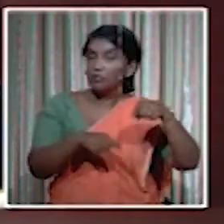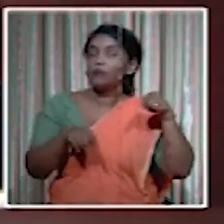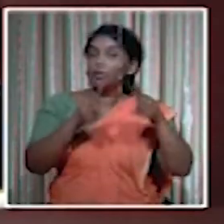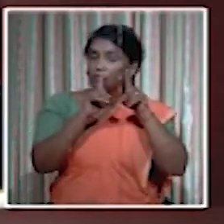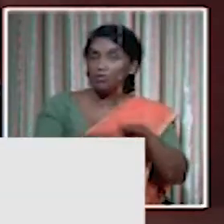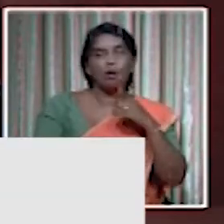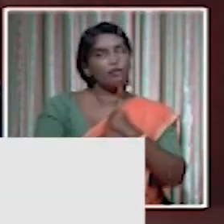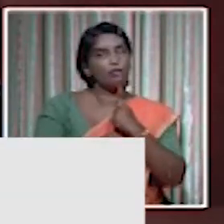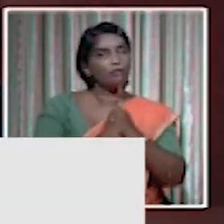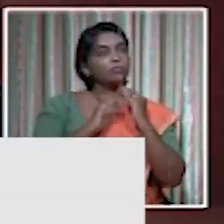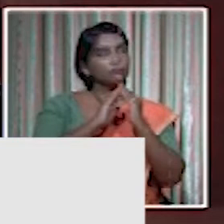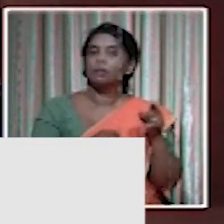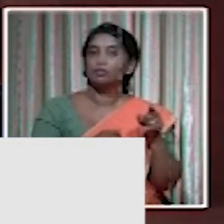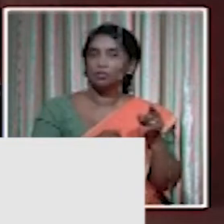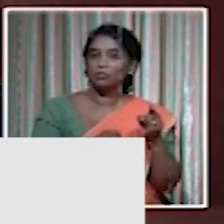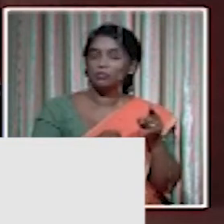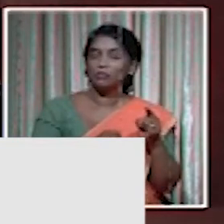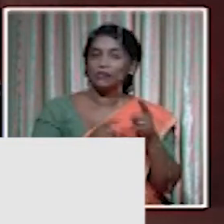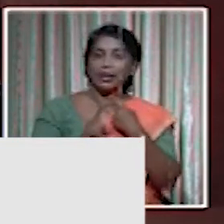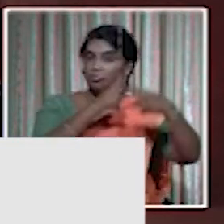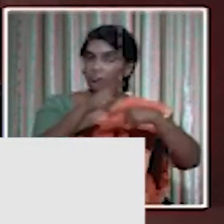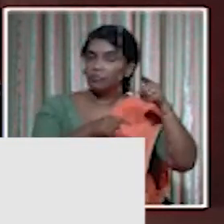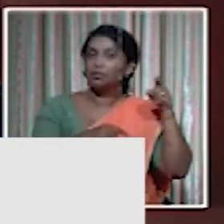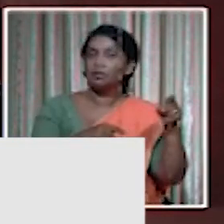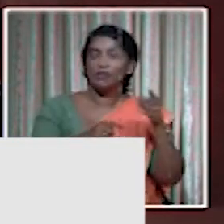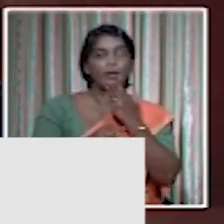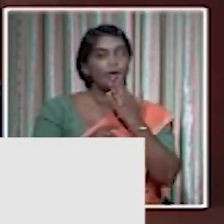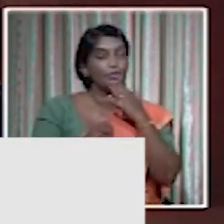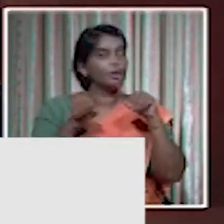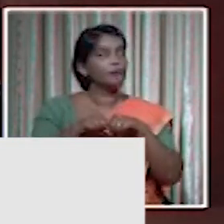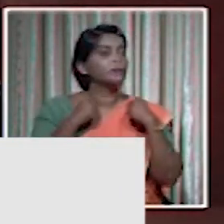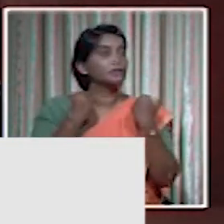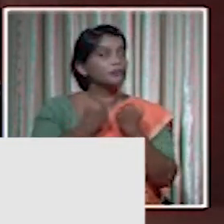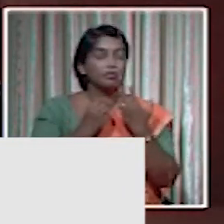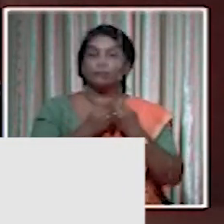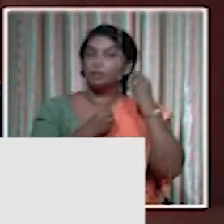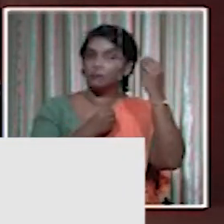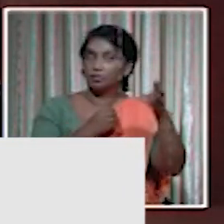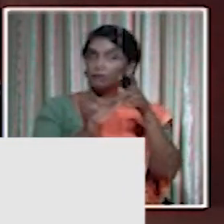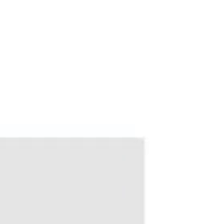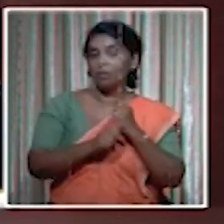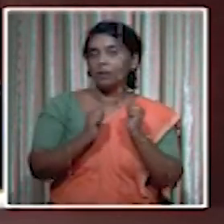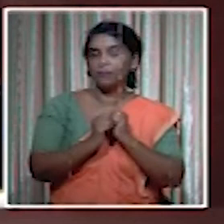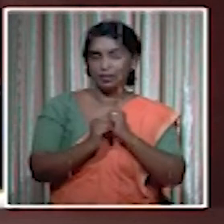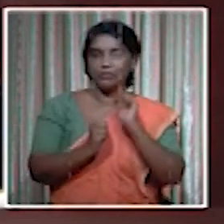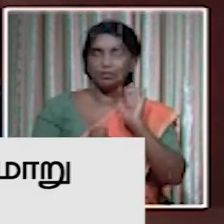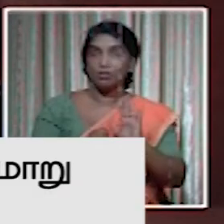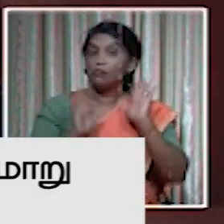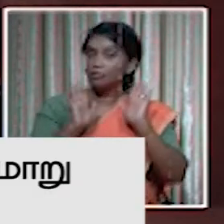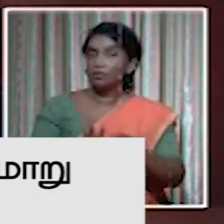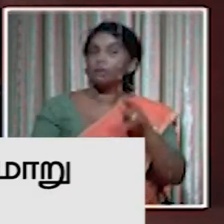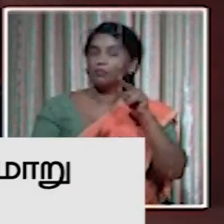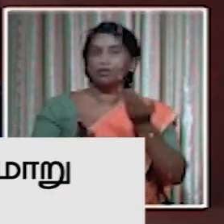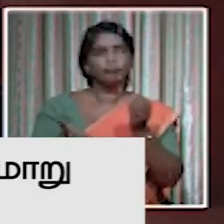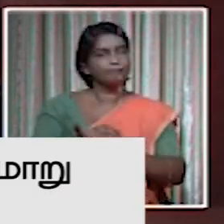වෙනුවටත් රජයේ ආයතන ගණනාවකට හිමිව තිබෙන කෙරවලපිටිය බලාගාරයත් ඇමරිකානු සමාගමක් වෙත පවරා දීම සඳහා අත්සන් කරලද ගිවිසුමක්. හැබැයි තමුන්නාසල